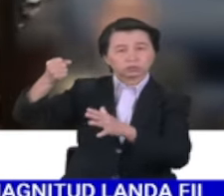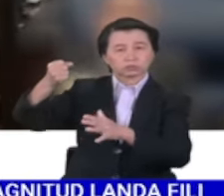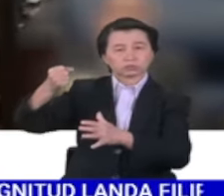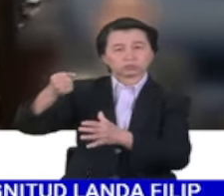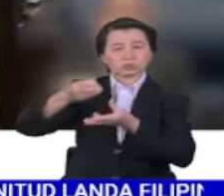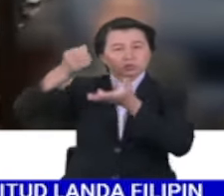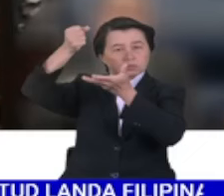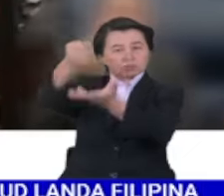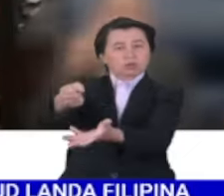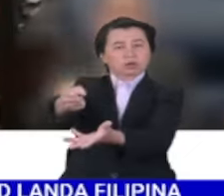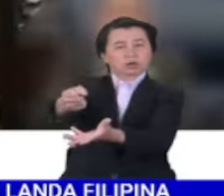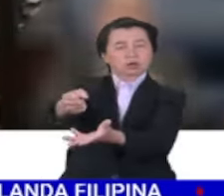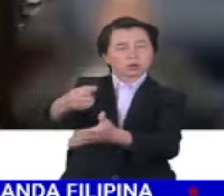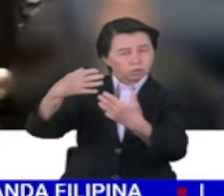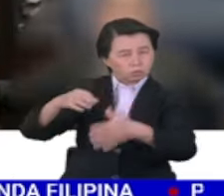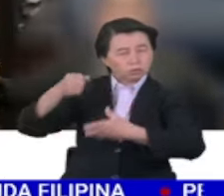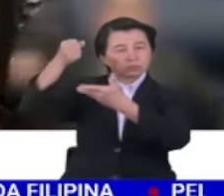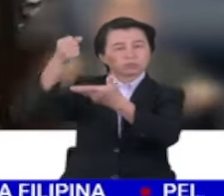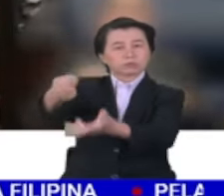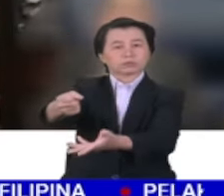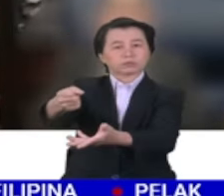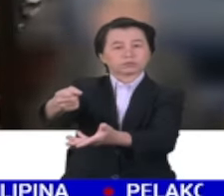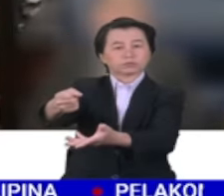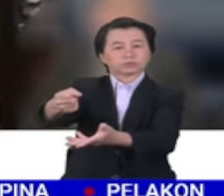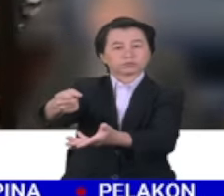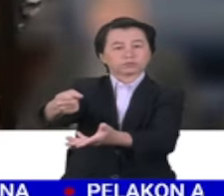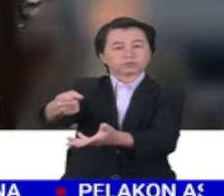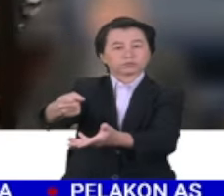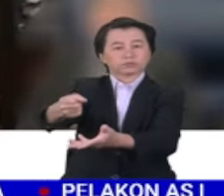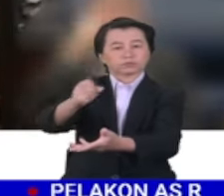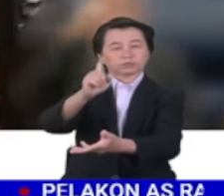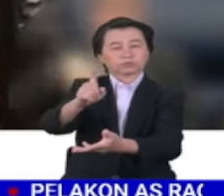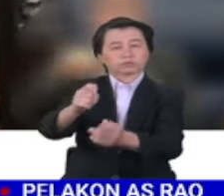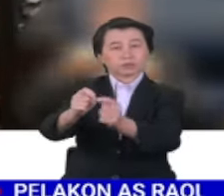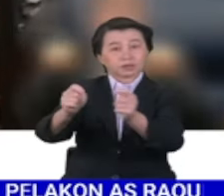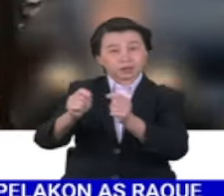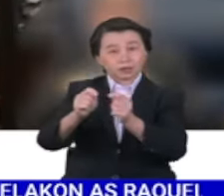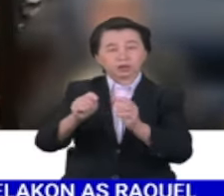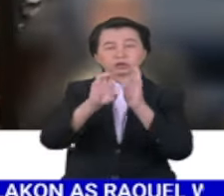dipakingkannya dengan izin di tempat-tempat